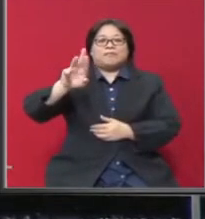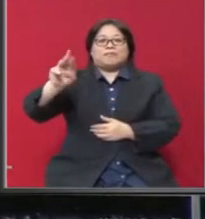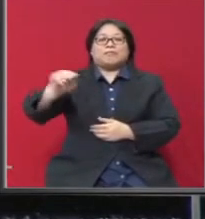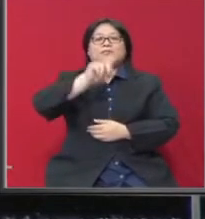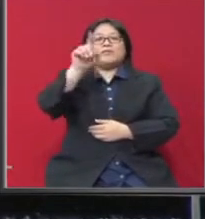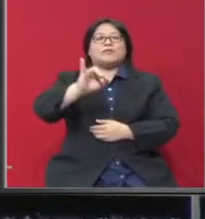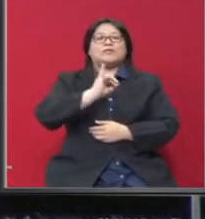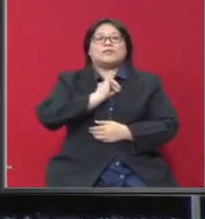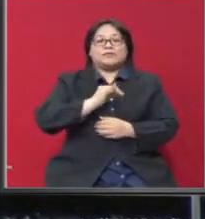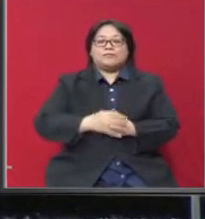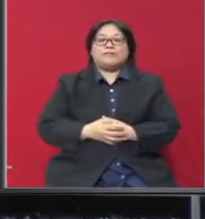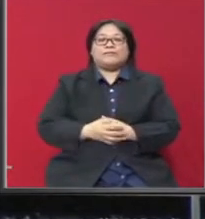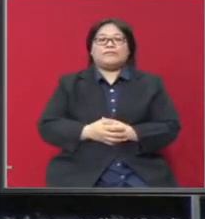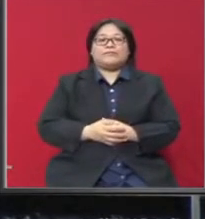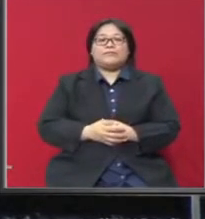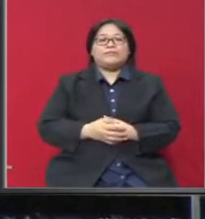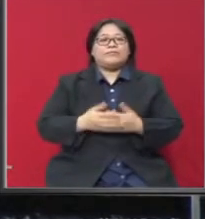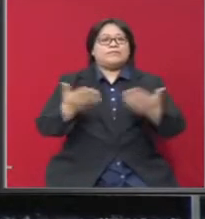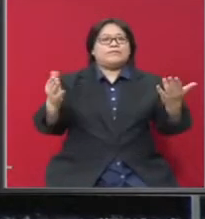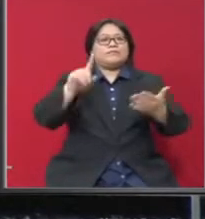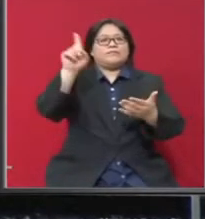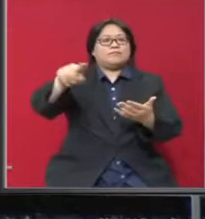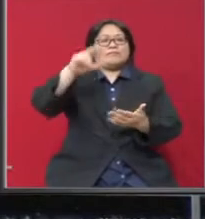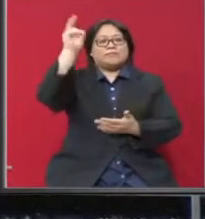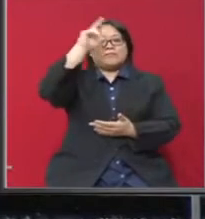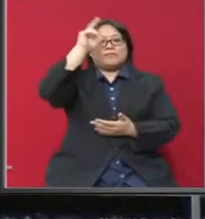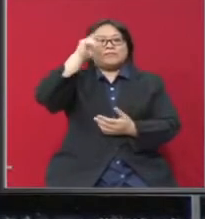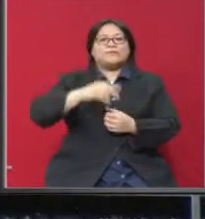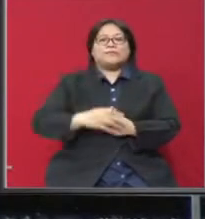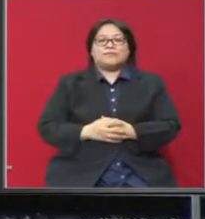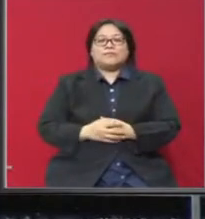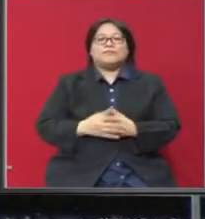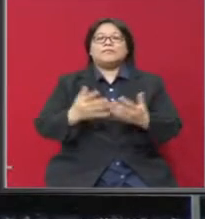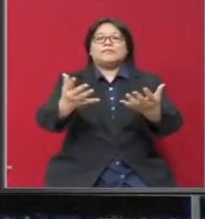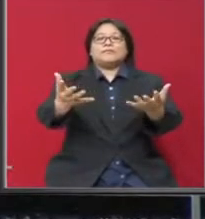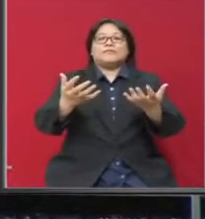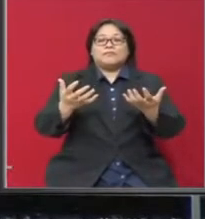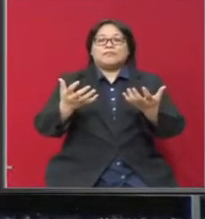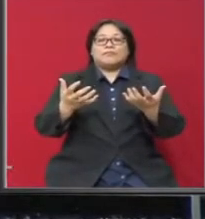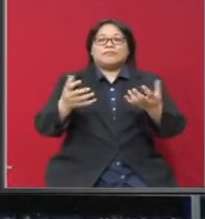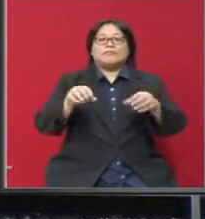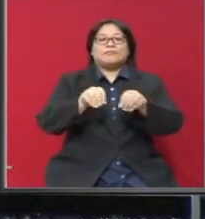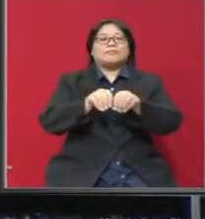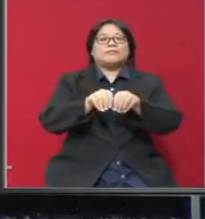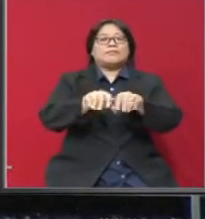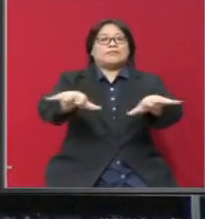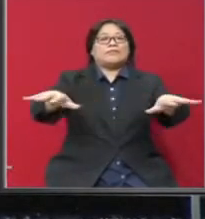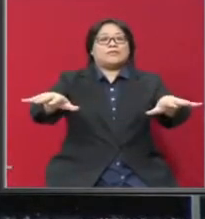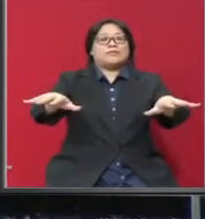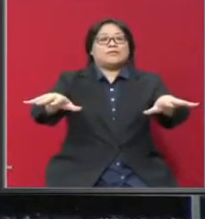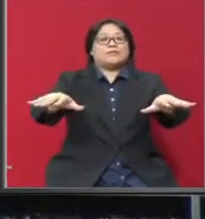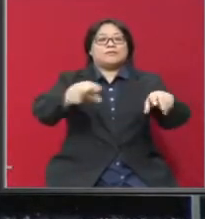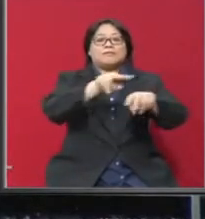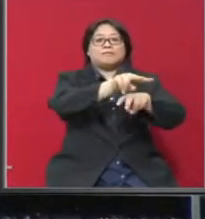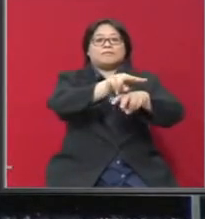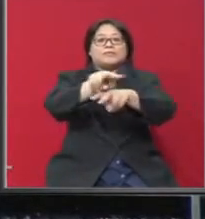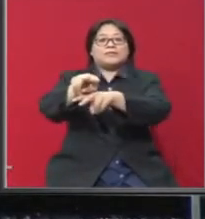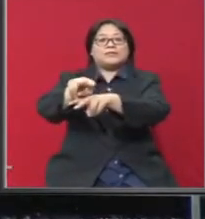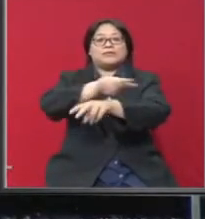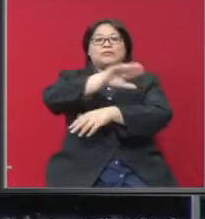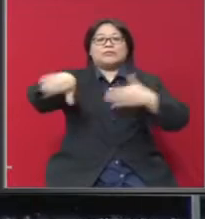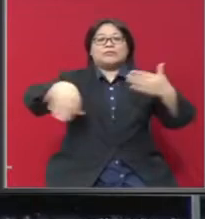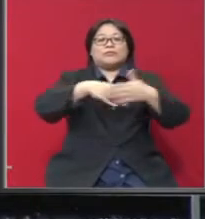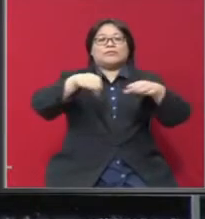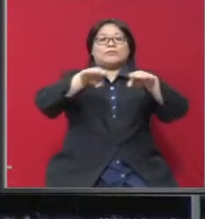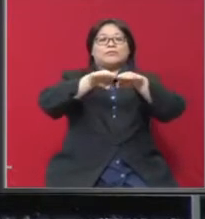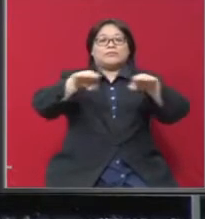salat saya elah adkah kerajaan hendak lebar luaskan pemantauan terhadap